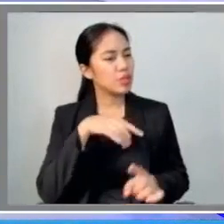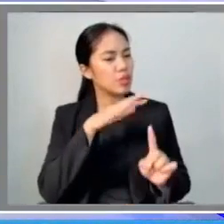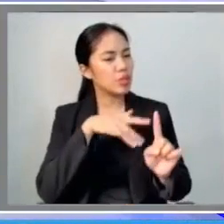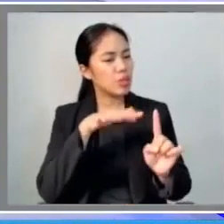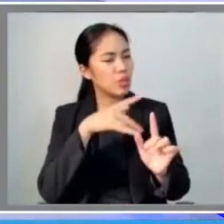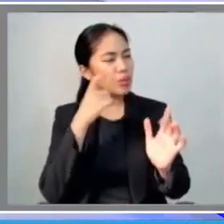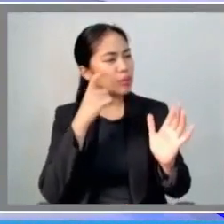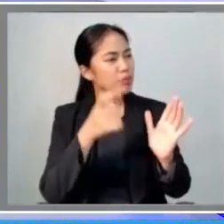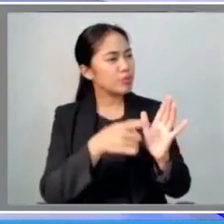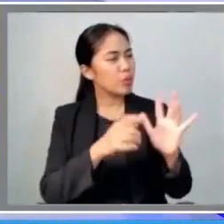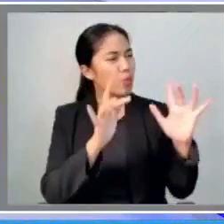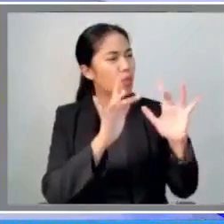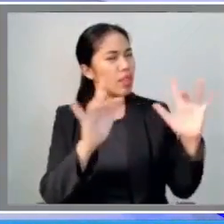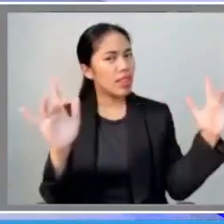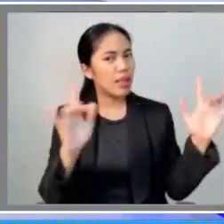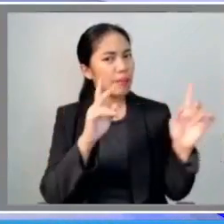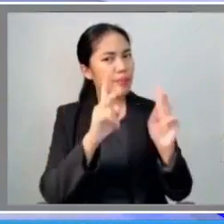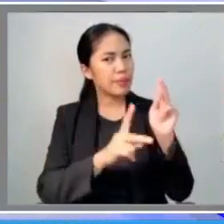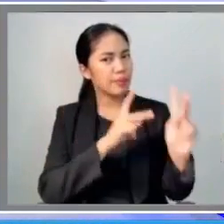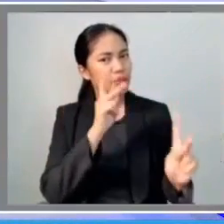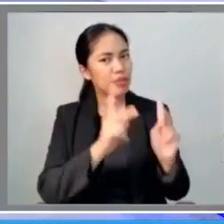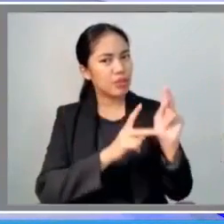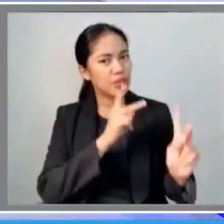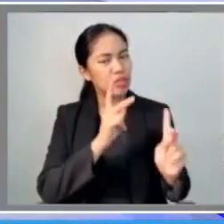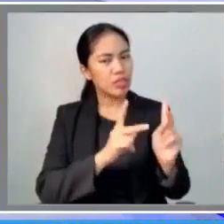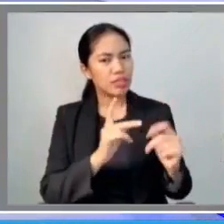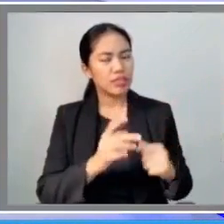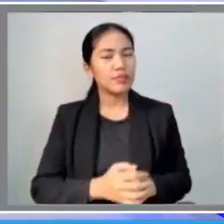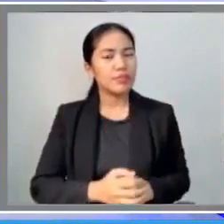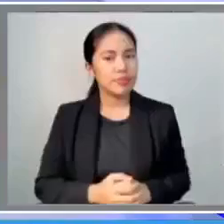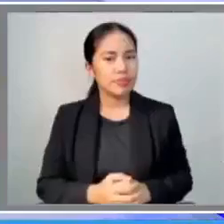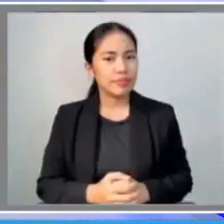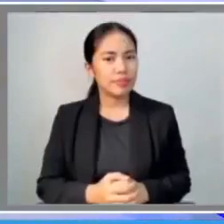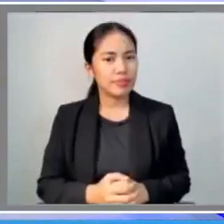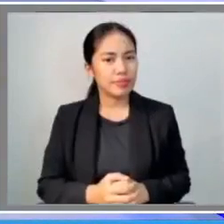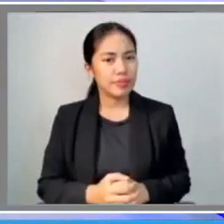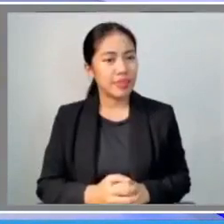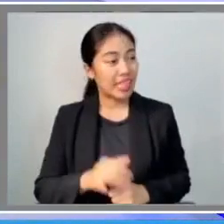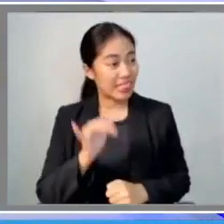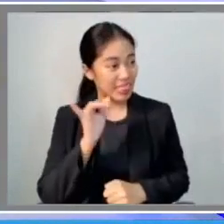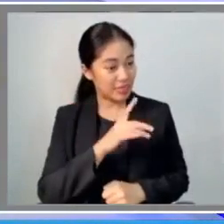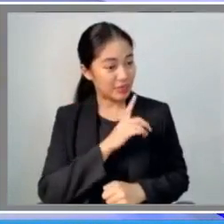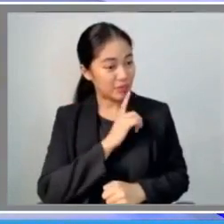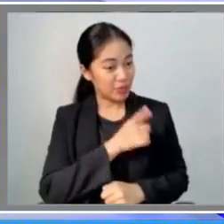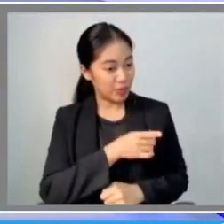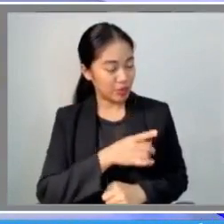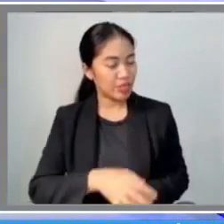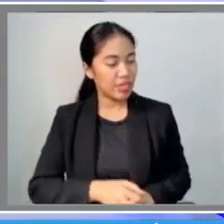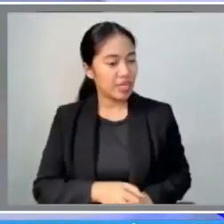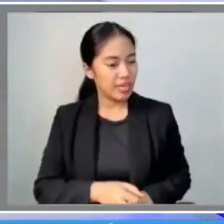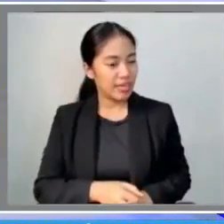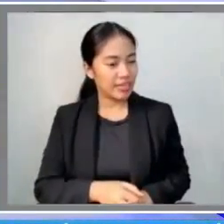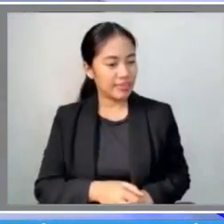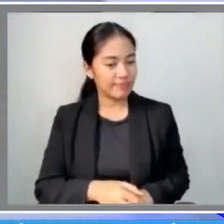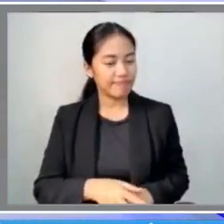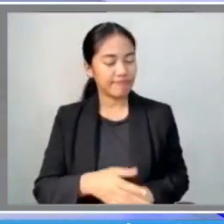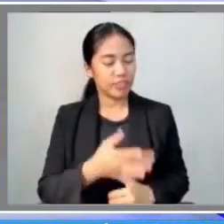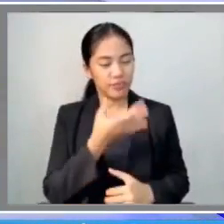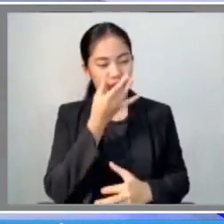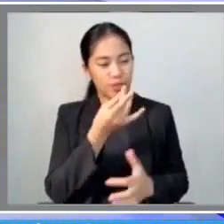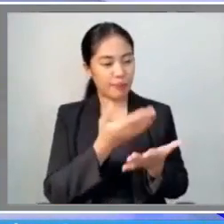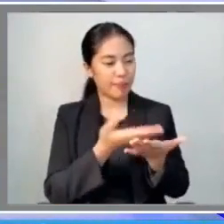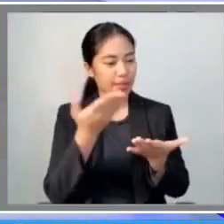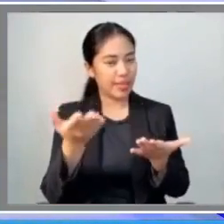mamimili ano, dito sa iyong likuran. Ganyan ba yung scenario talaga? Matumal ba ang bentahan? Sabi ng mga tindero-tindera ng bigas?